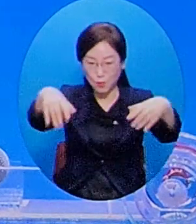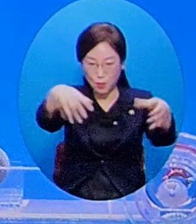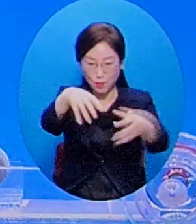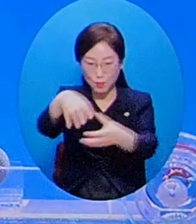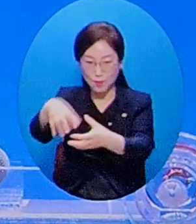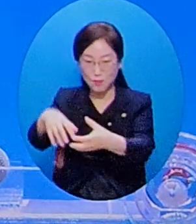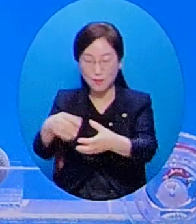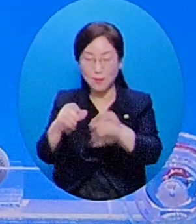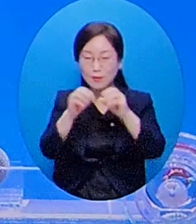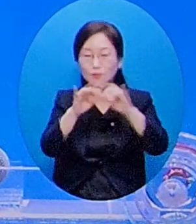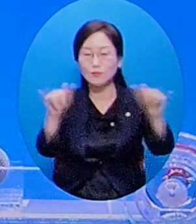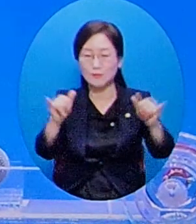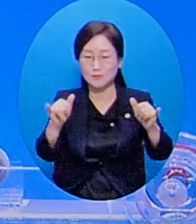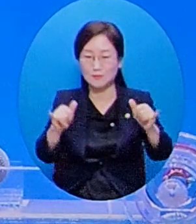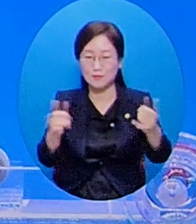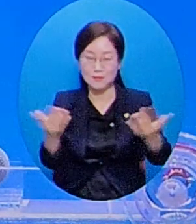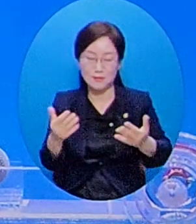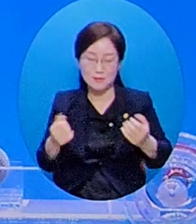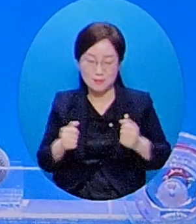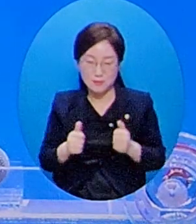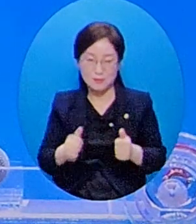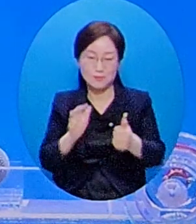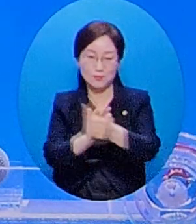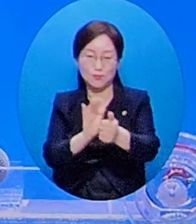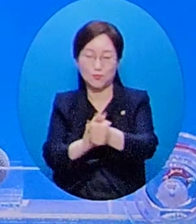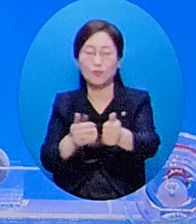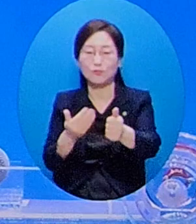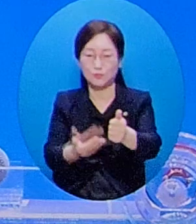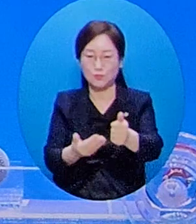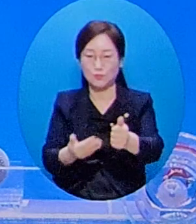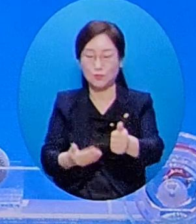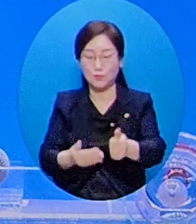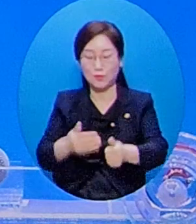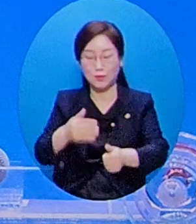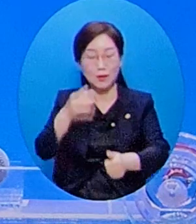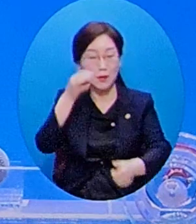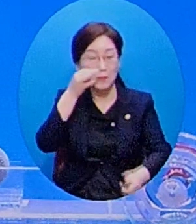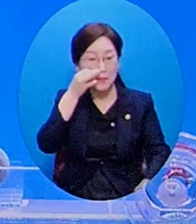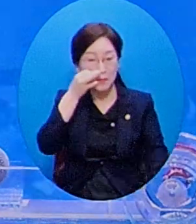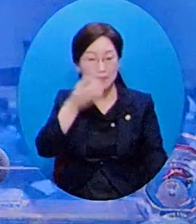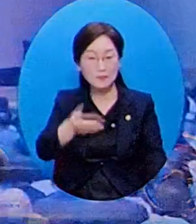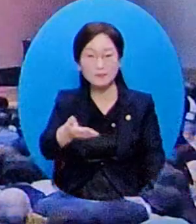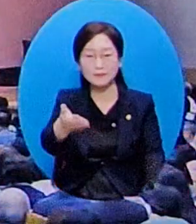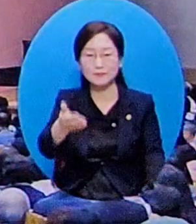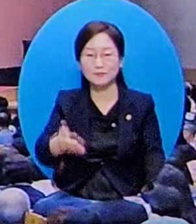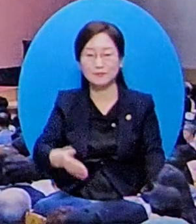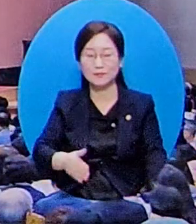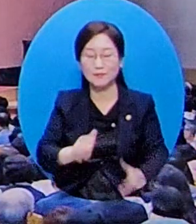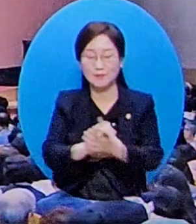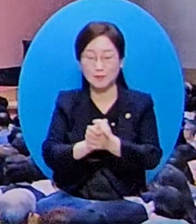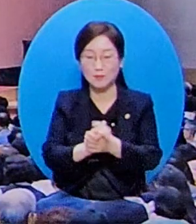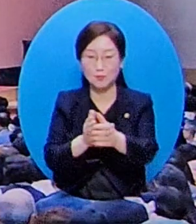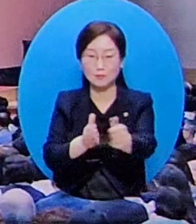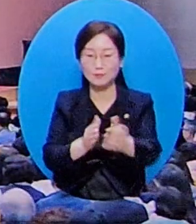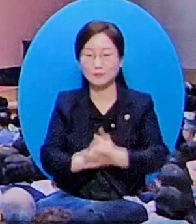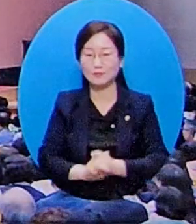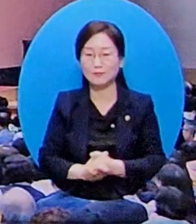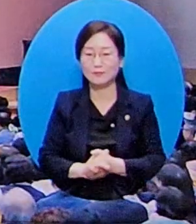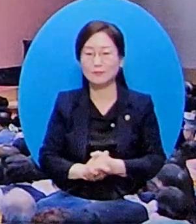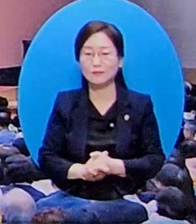사역을 열심히 후원할 것입니다. 선교 영상을 보면서 기도하는 가운데 참여해 주실 것을 부탁드립니다.